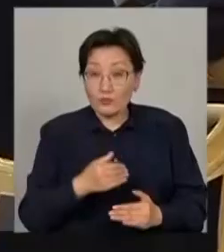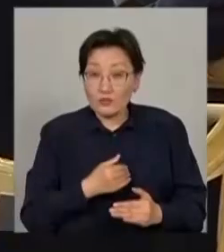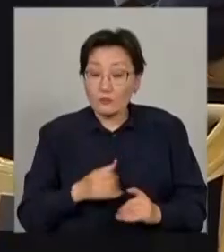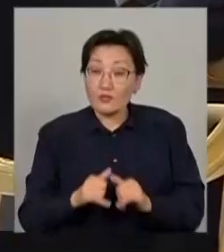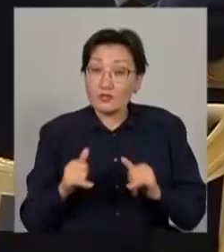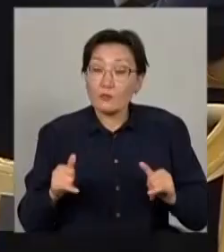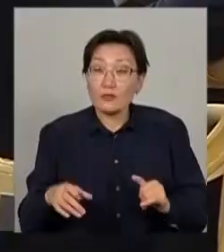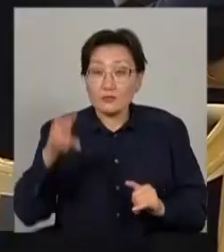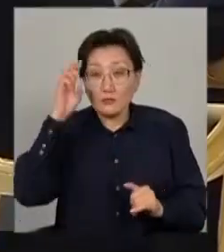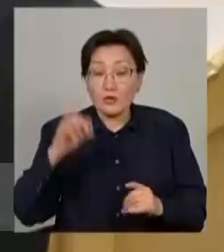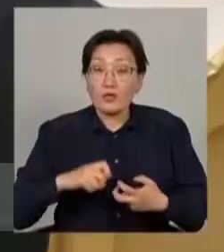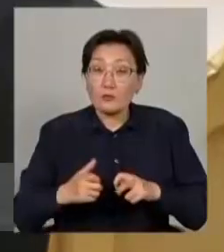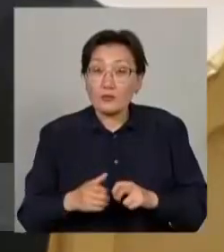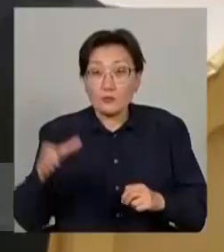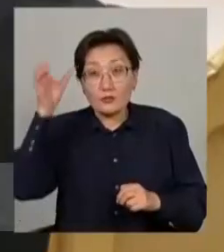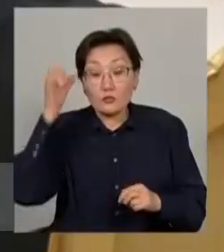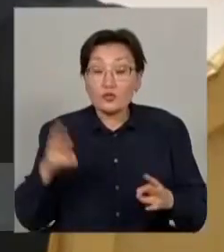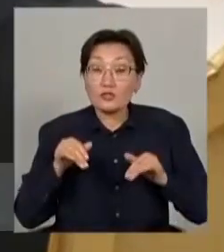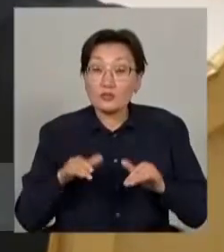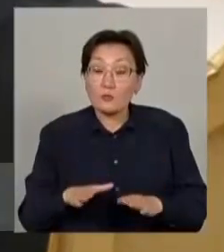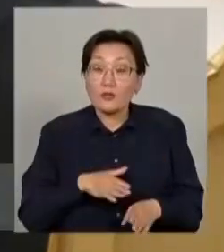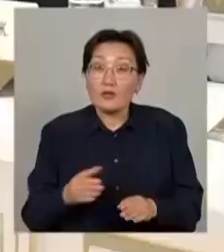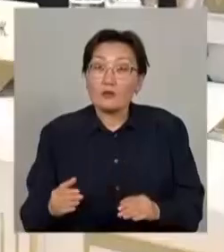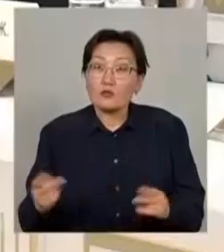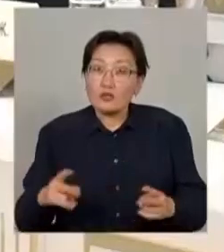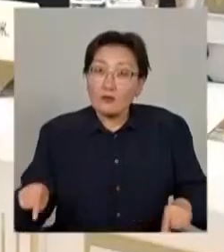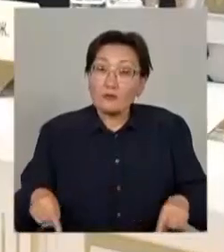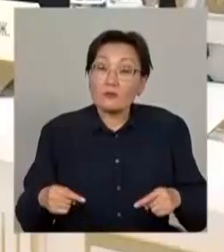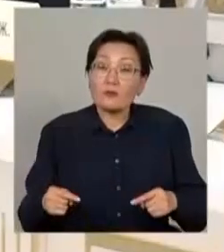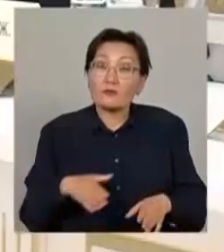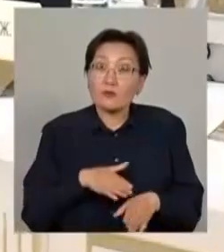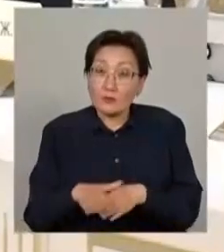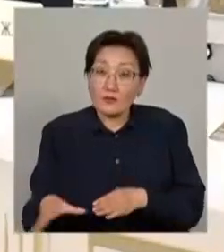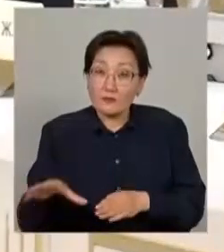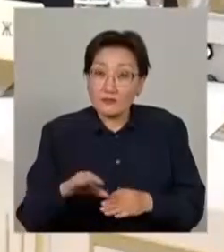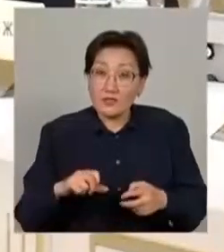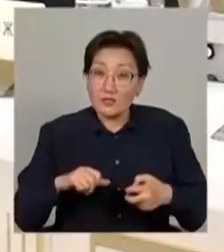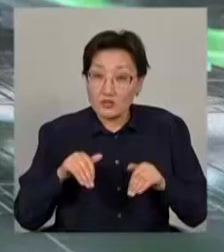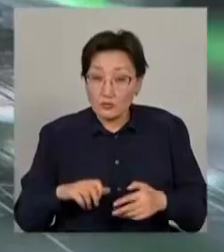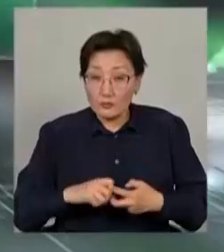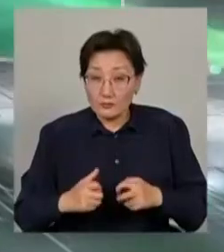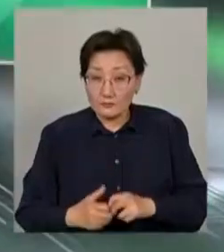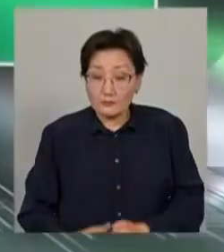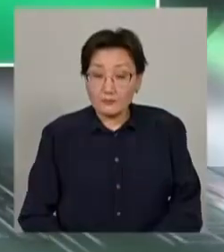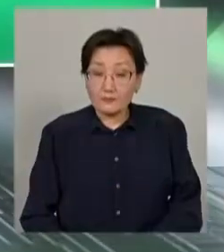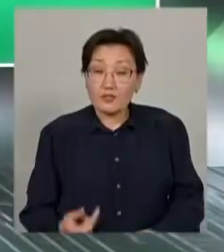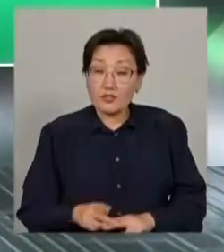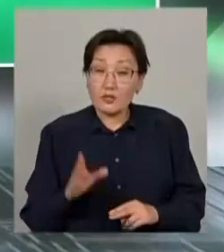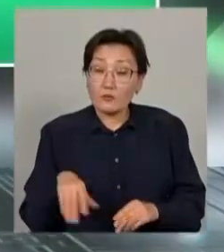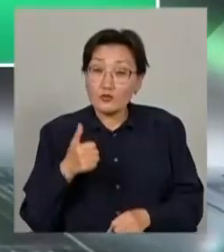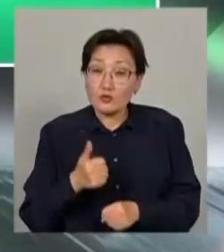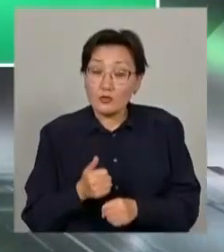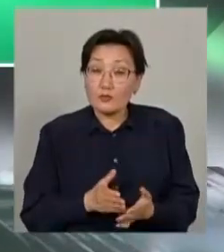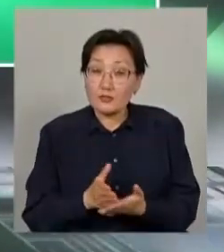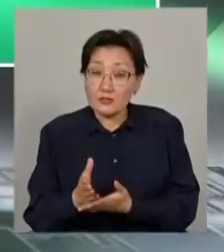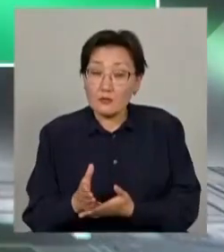процветающей страной проблемы науки Нужно решать и восполнять пробелы с этой целью и был создан национальный совет это будет основная